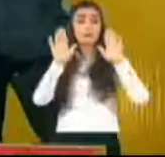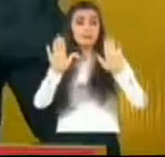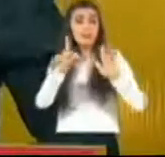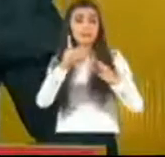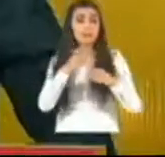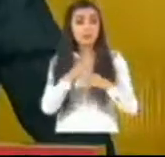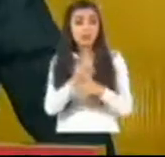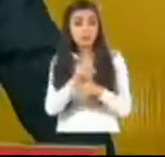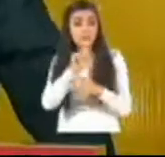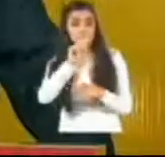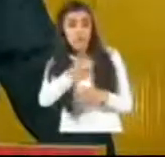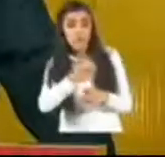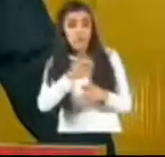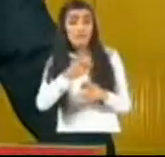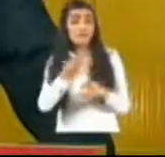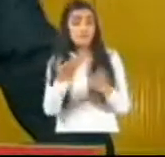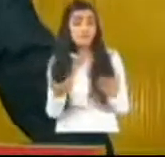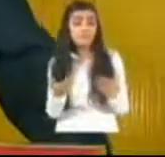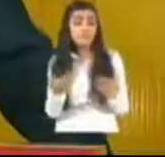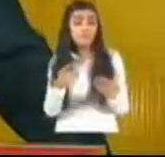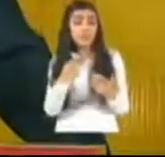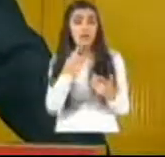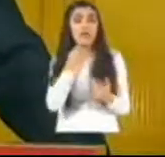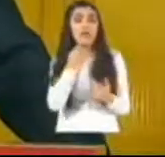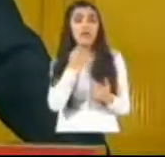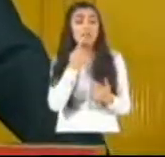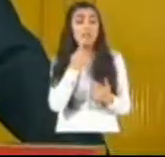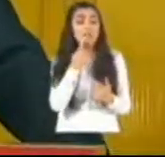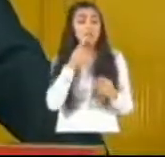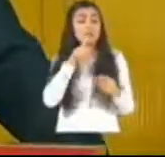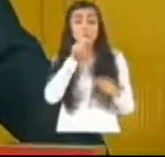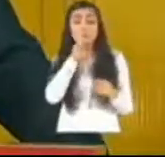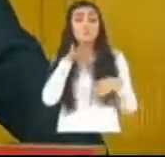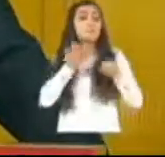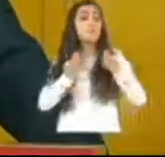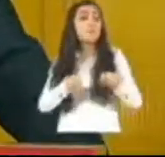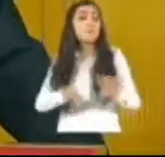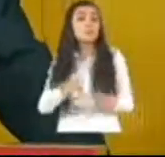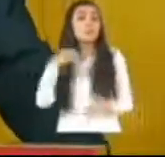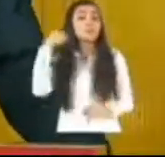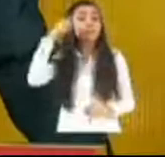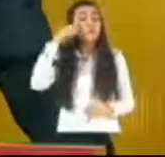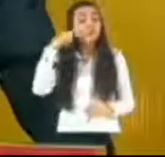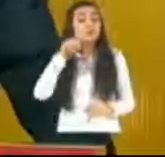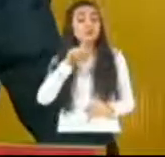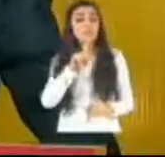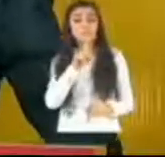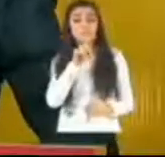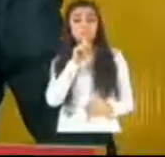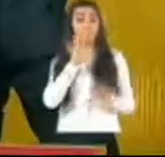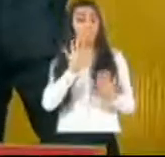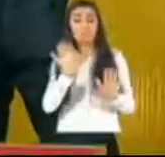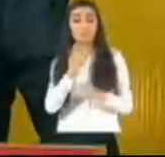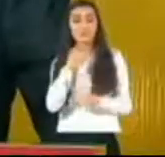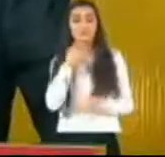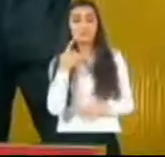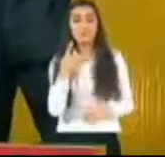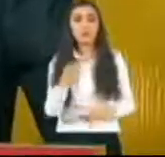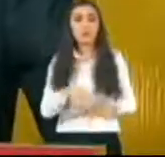bir doğruyu tespit amacıyla lafımızı esirgemeyeceğiz, düşüncelerimizi de gem